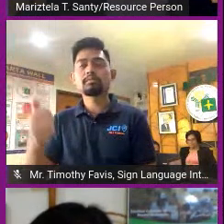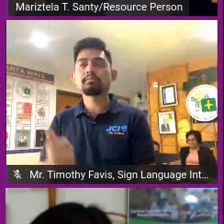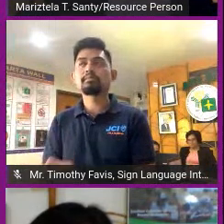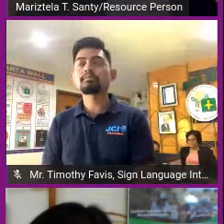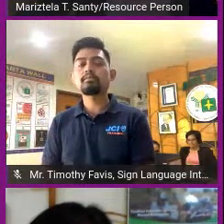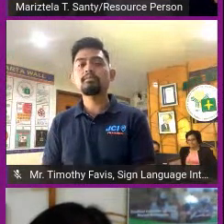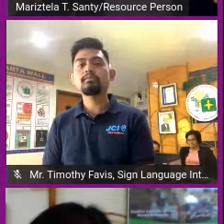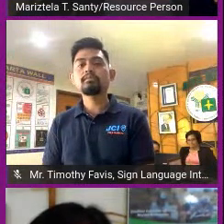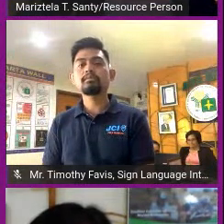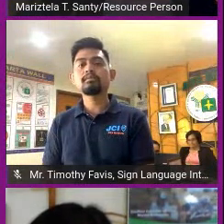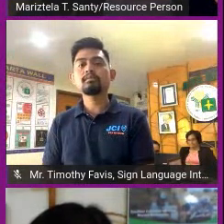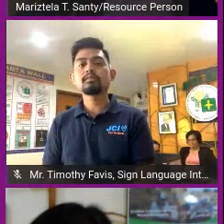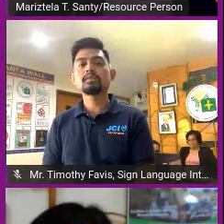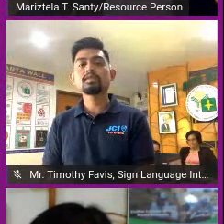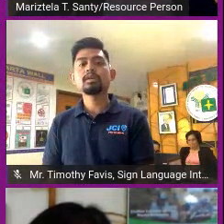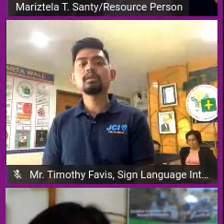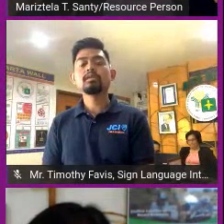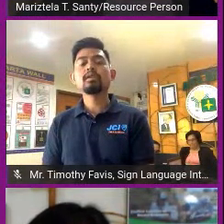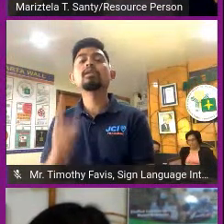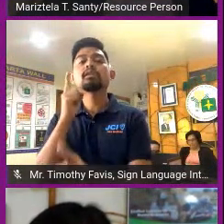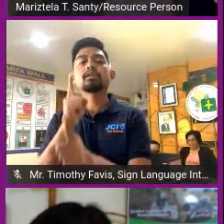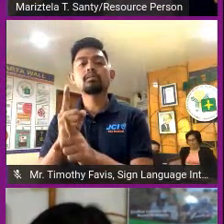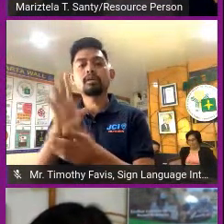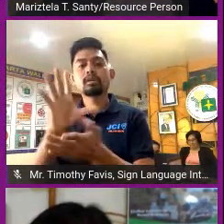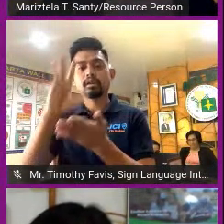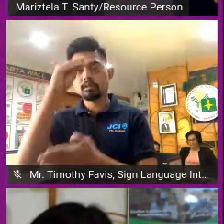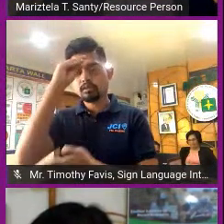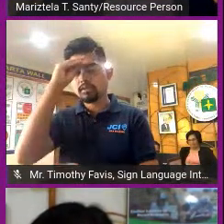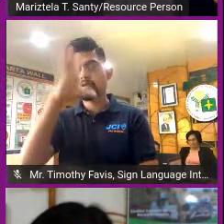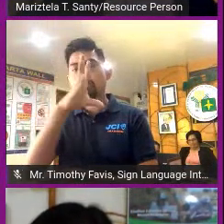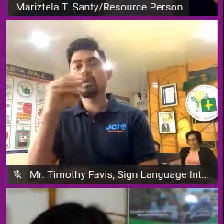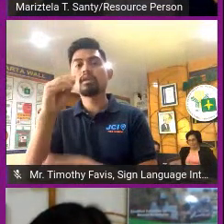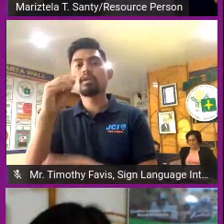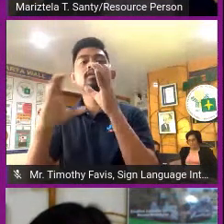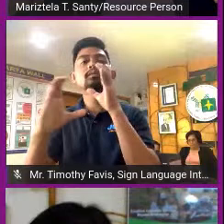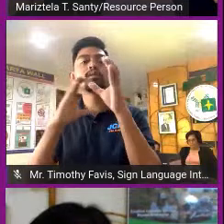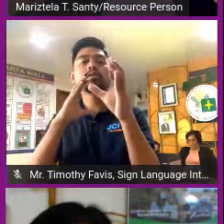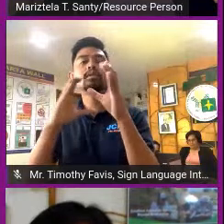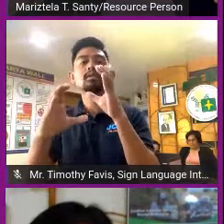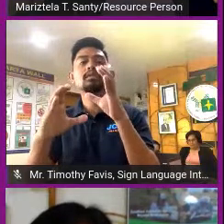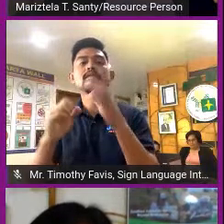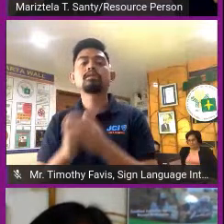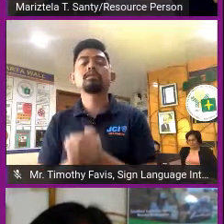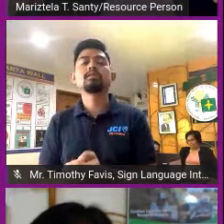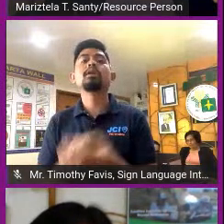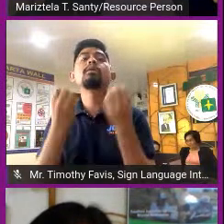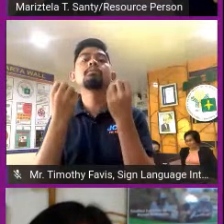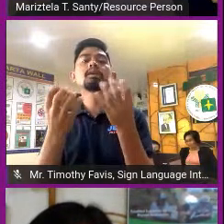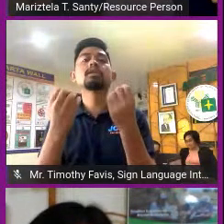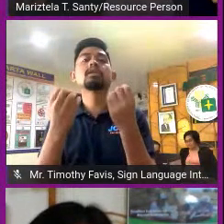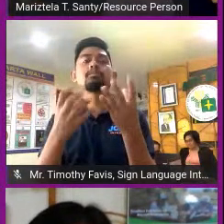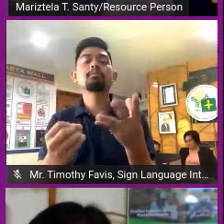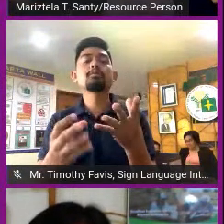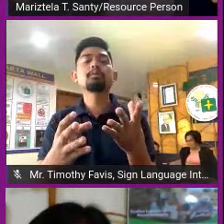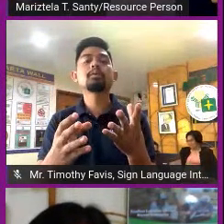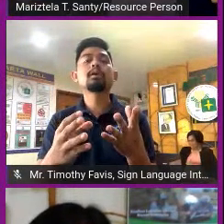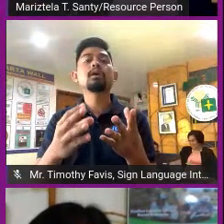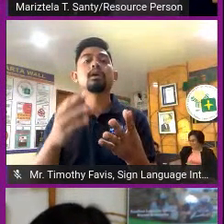3, proper education and communication. Si Rio naman, marami pong gawain ng